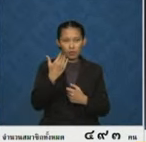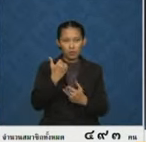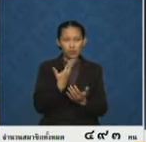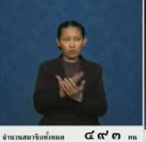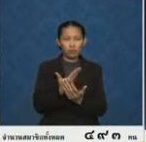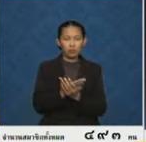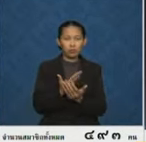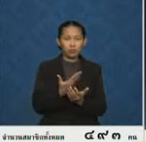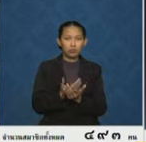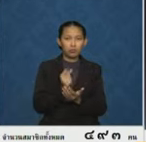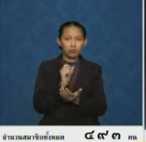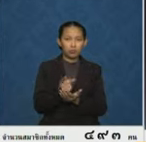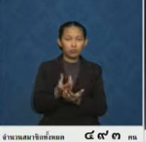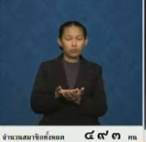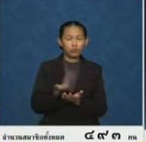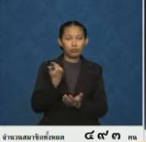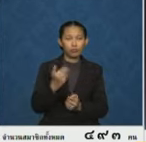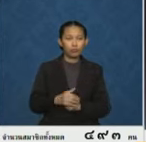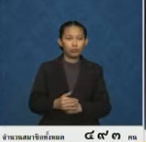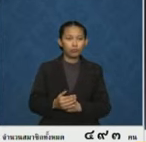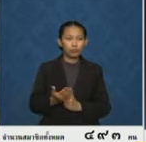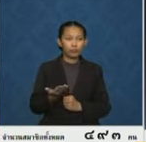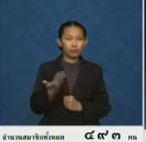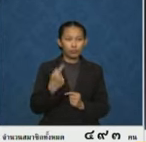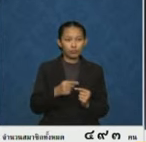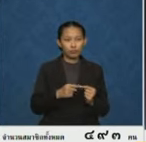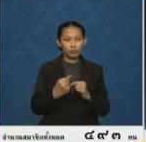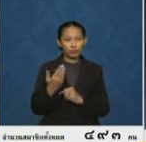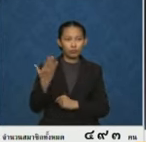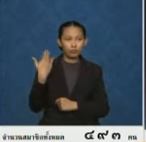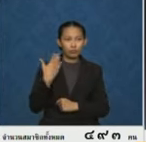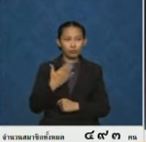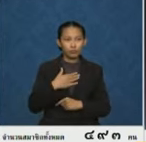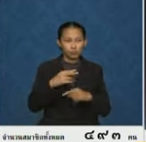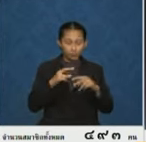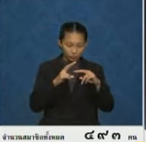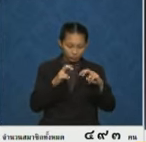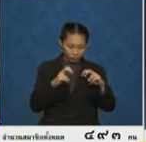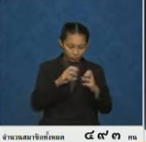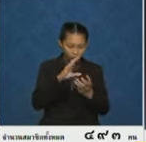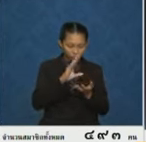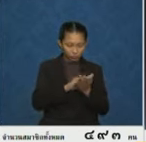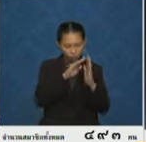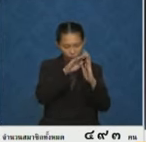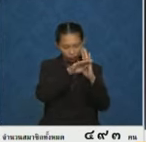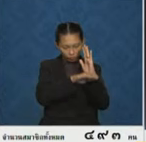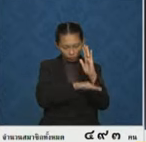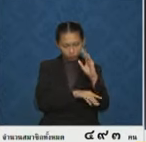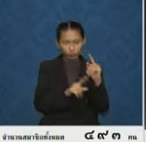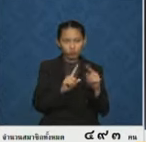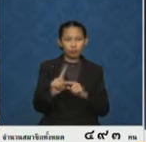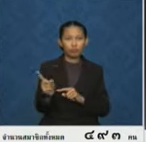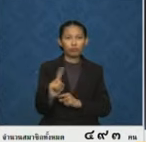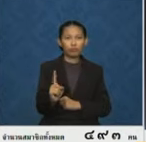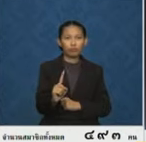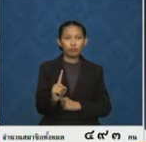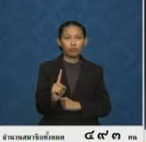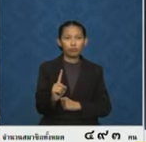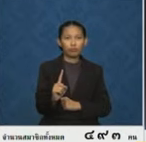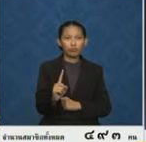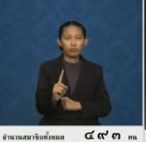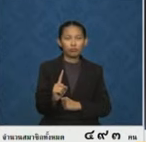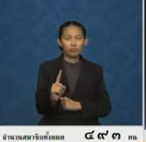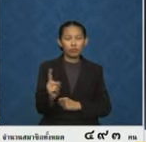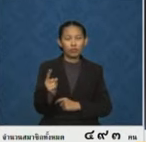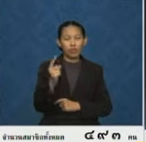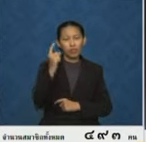มีราคาสูงครับเดี๋ยวสไลด์ถัดไปท่านประธานครับผมเองเลยได้ไปวิเคราะห์ข้อมูลครับมาหลายขั้นตอนท่านประธานครับตั้งแต่เรื่องของอุปทานท่าน